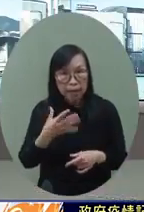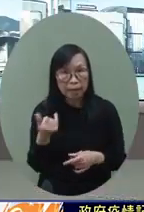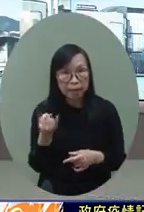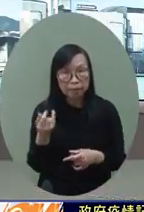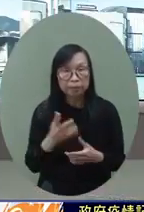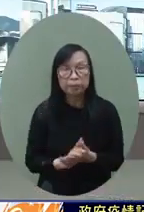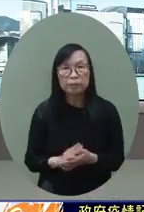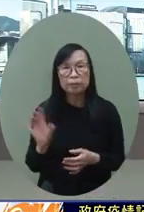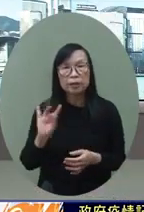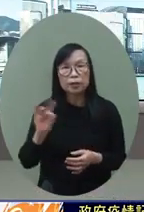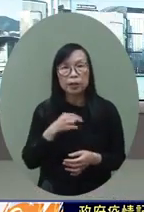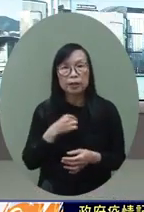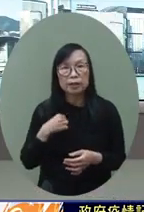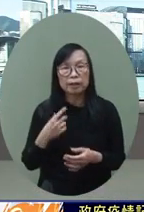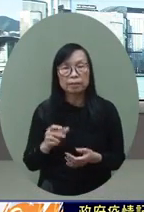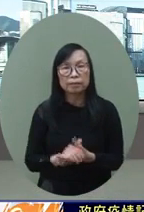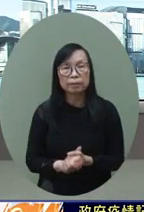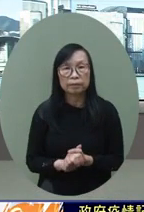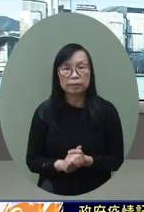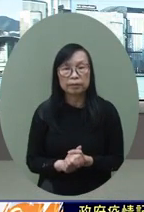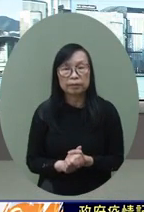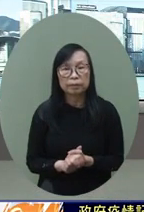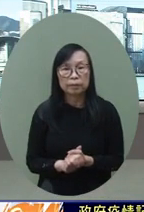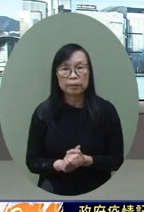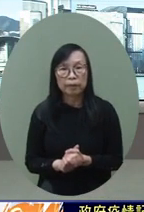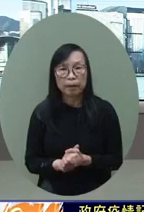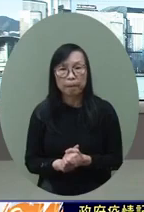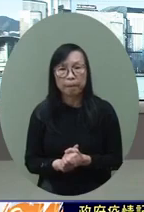張醫生，先請張醫生先。